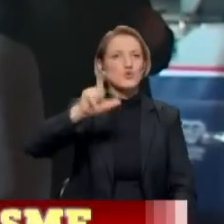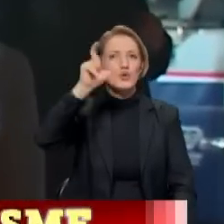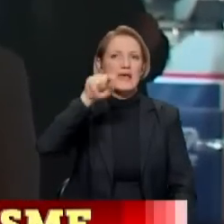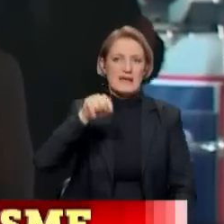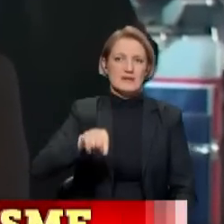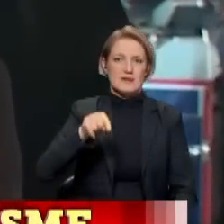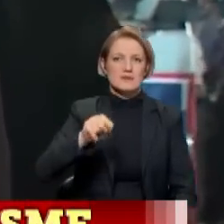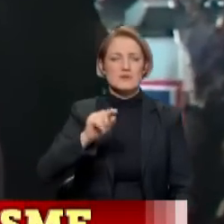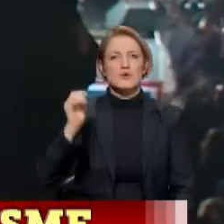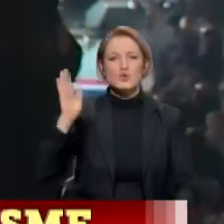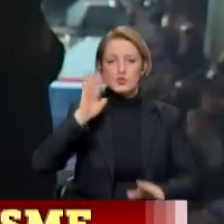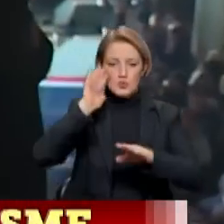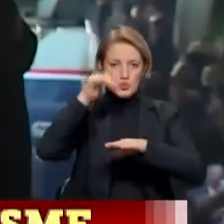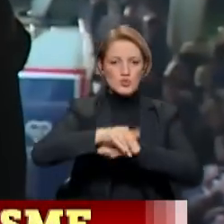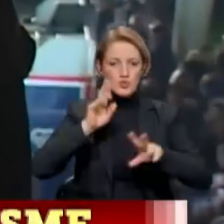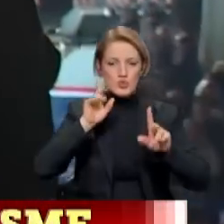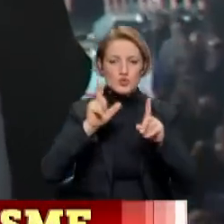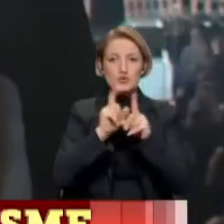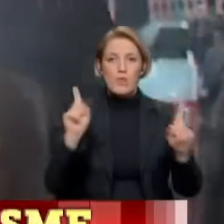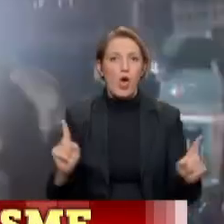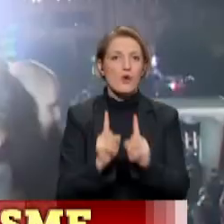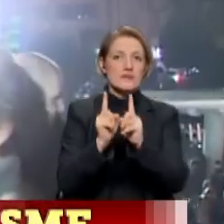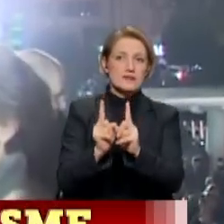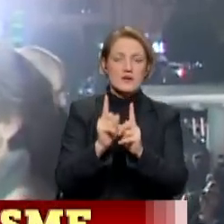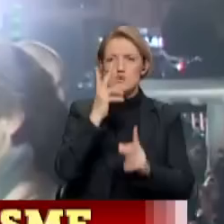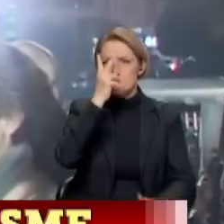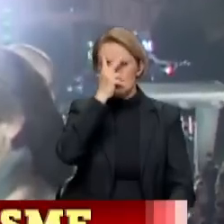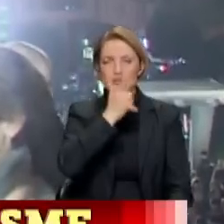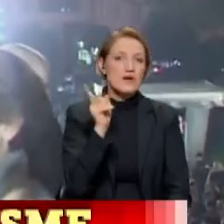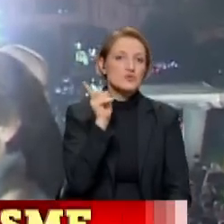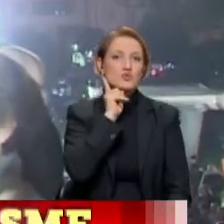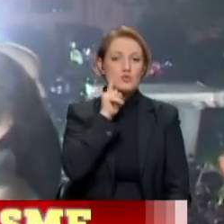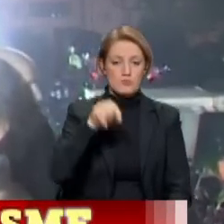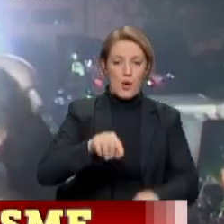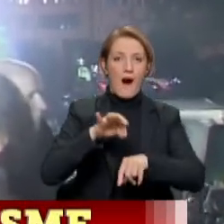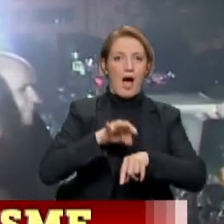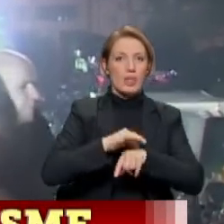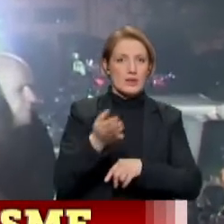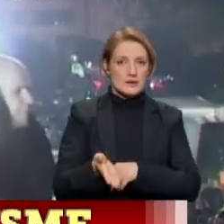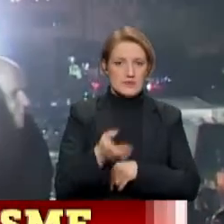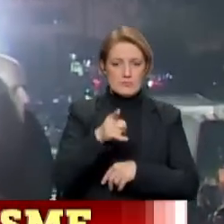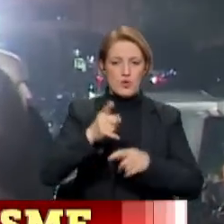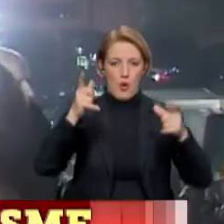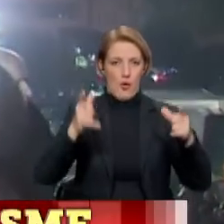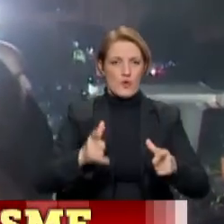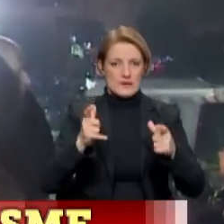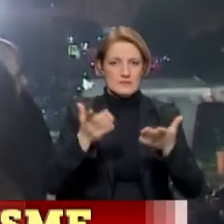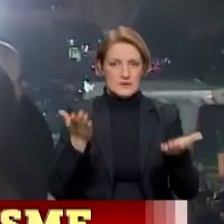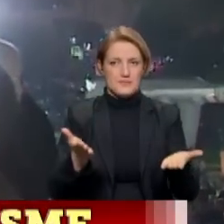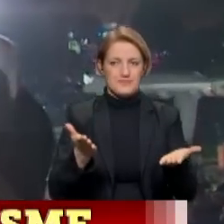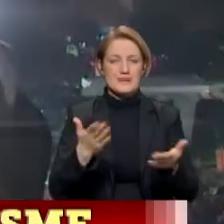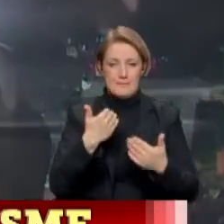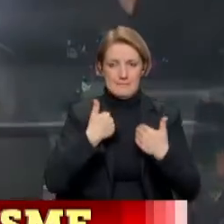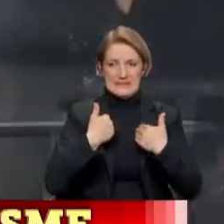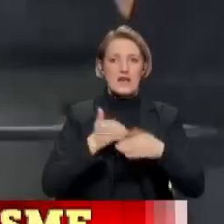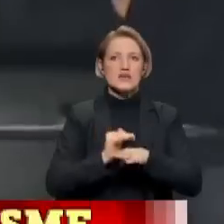Türkiye'nin düştüğü durumun özetidir. Utanç duyduğumuz bu anı, bu ortamı